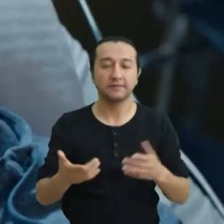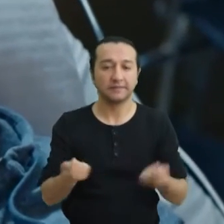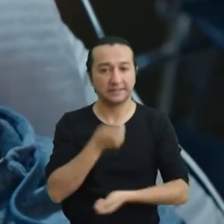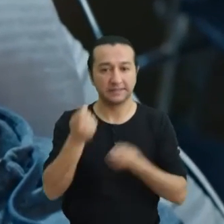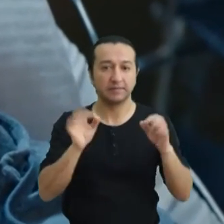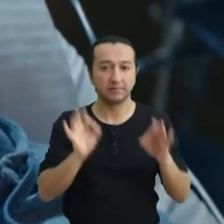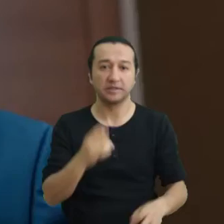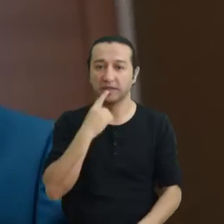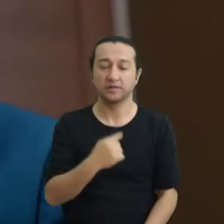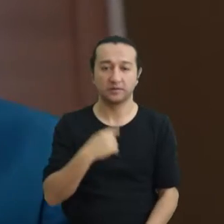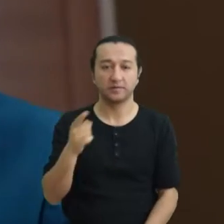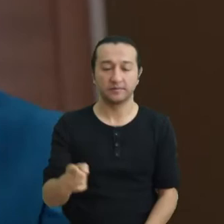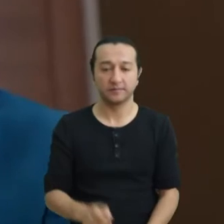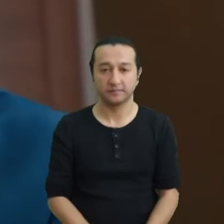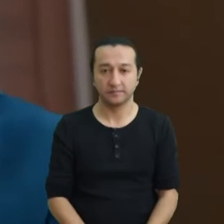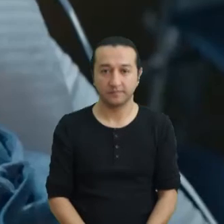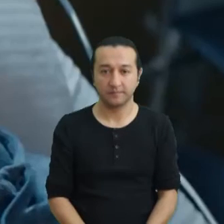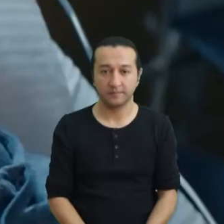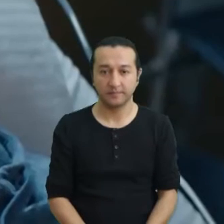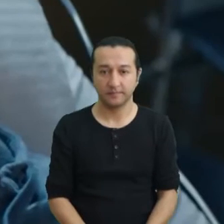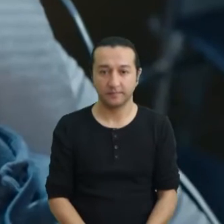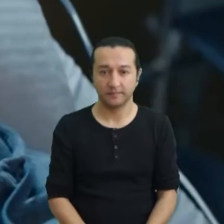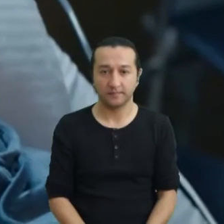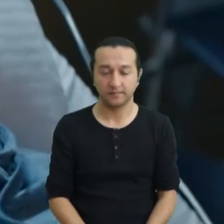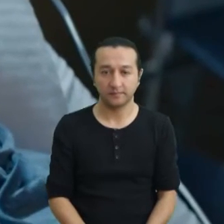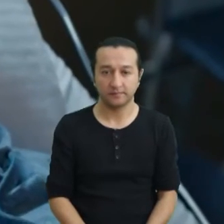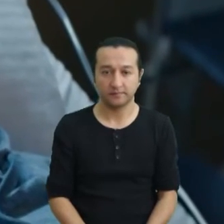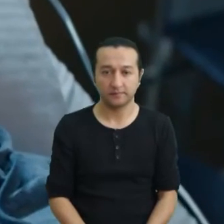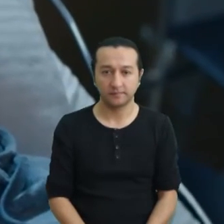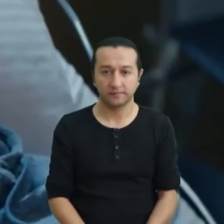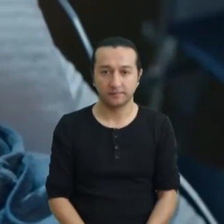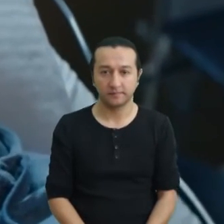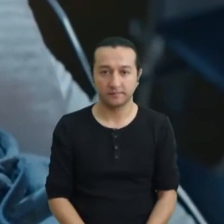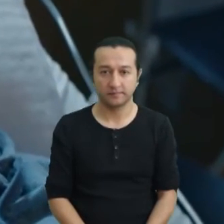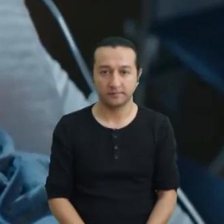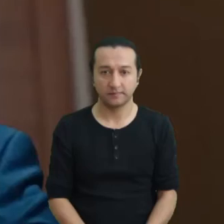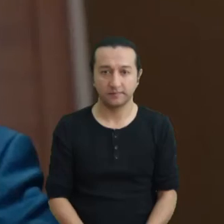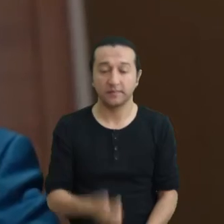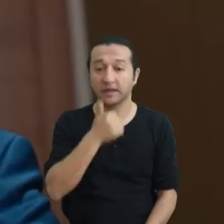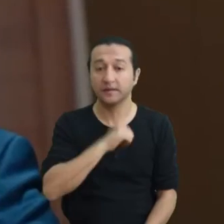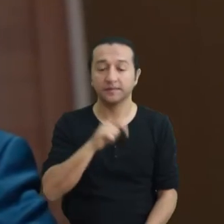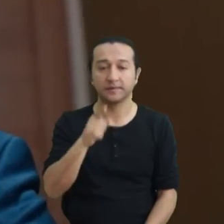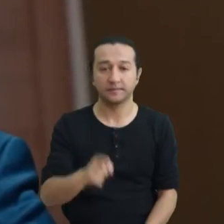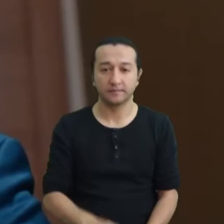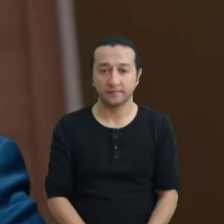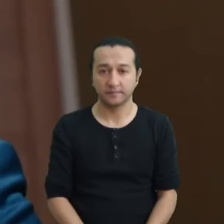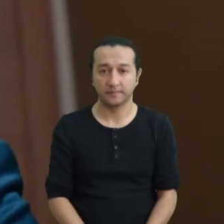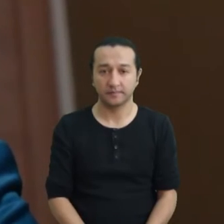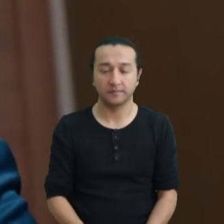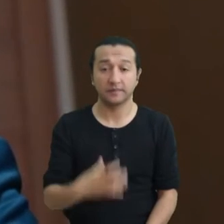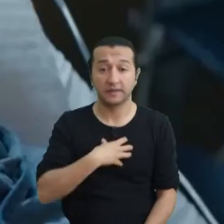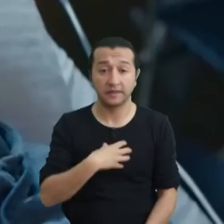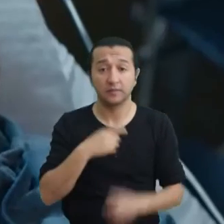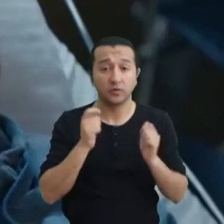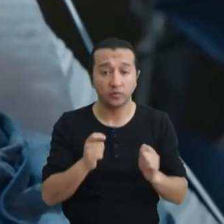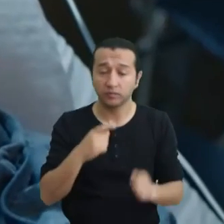kabiliyetimi kazanabileceğimi söyledi. Polat gülümseyerek saçlarını okşadı. Safiye gülüyor. Abi, kendimi